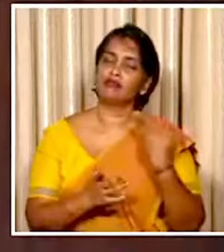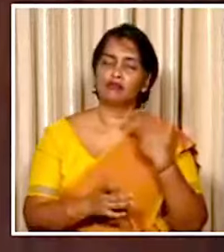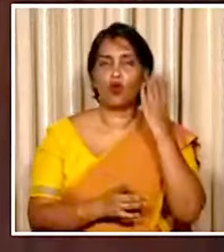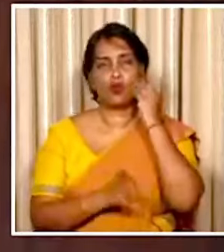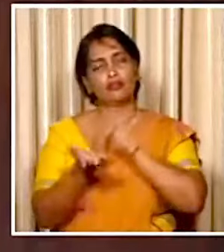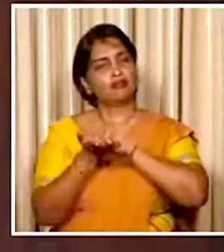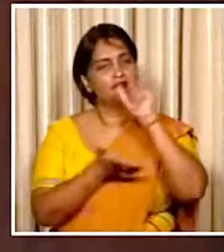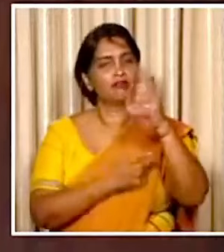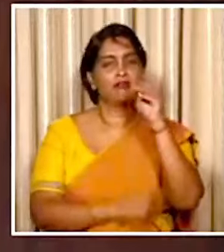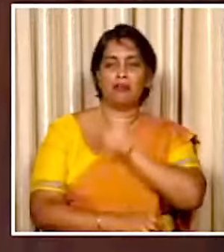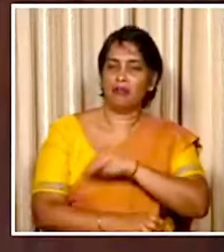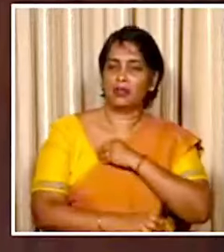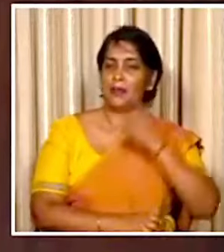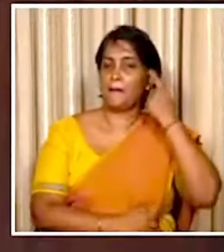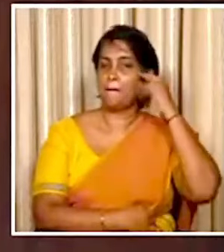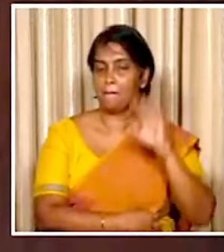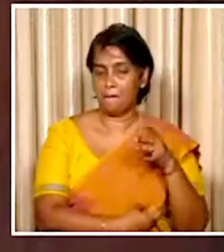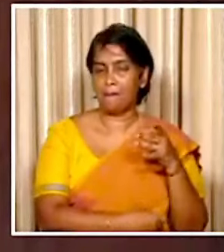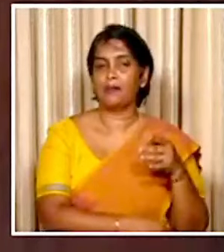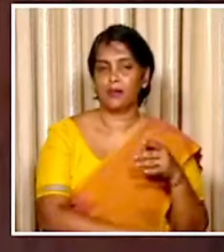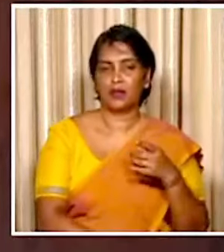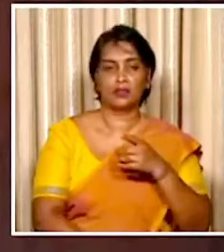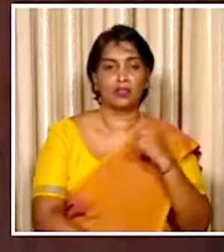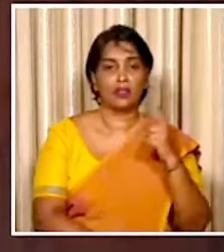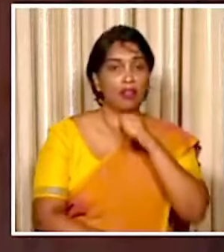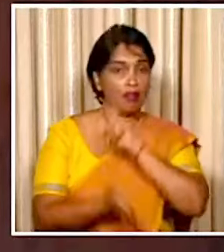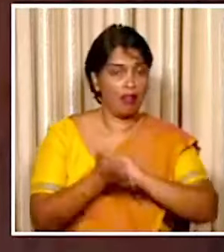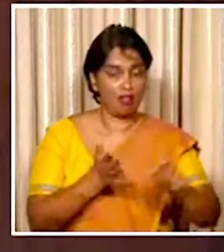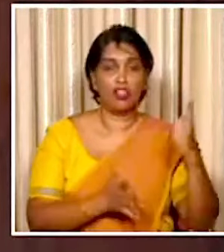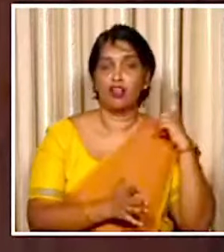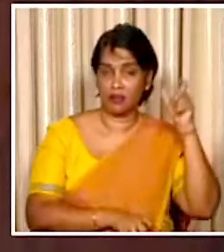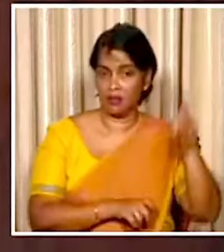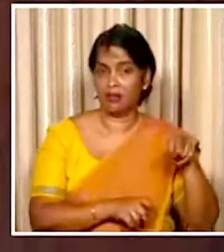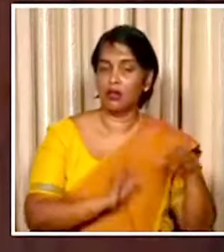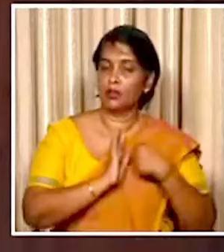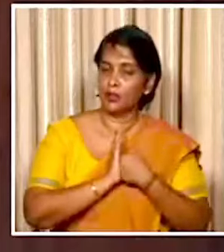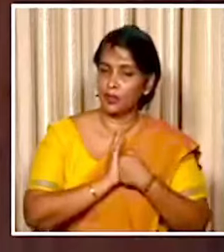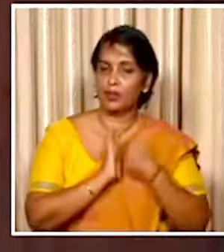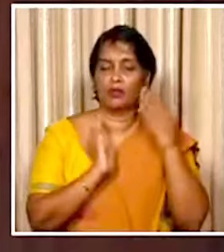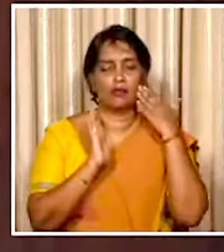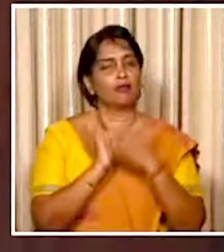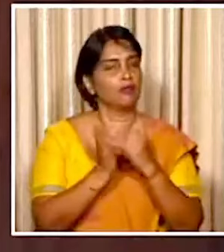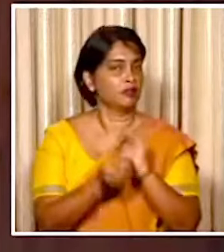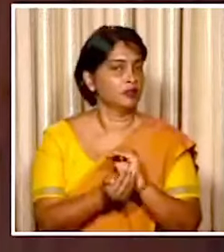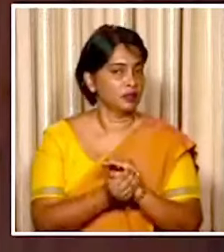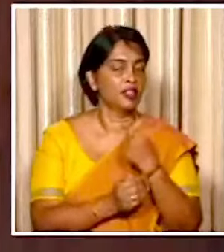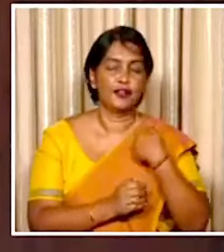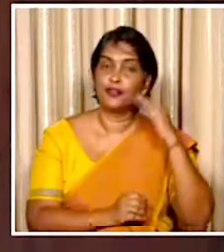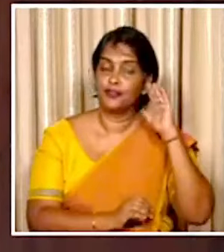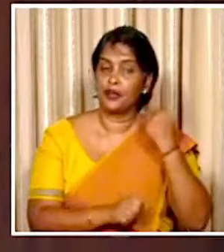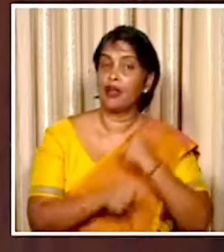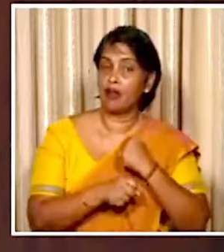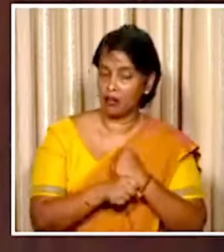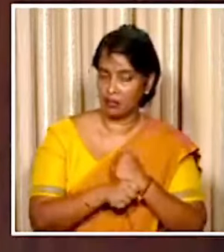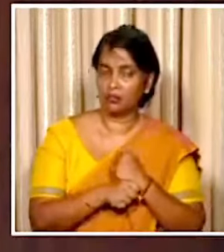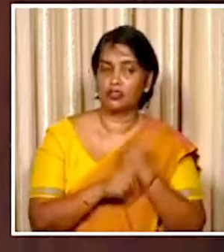ගිහිල්ලා කීයක් හරි හම්බ කරන්න හදන්නේ ඉතින් ඒ නිසා විශ්‍රාමික හමුදා නිලධාරී ඉතින් මෙයාගේ ගෞරවයත් ආරක්ෂා කරන්න ඕන එක පැත්තකින් විශේෂයෙන්